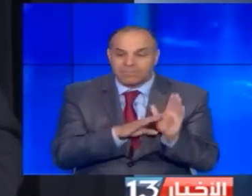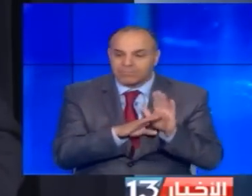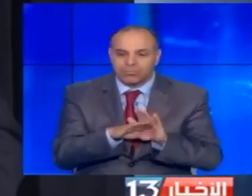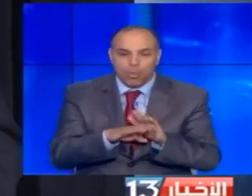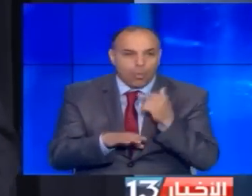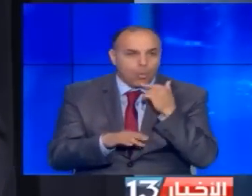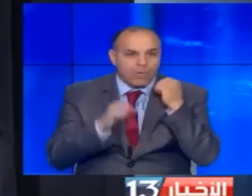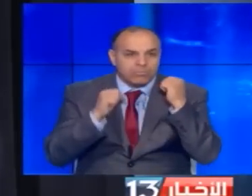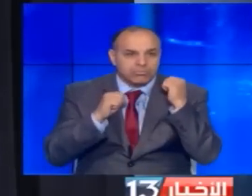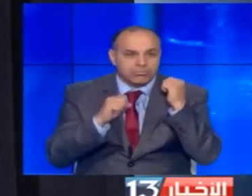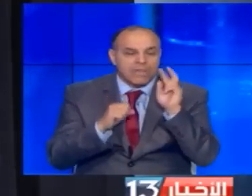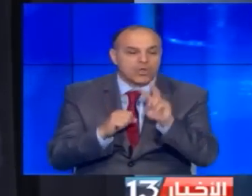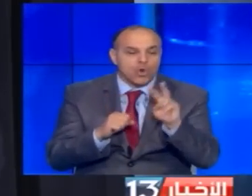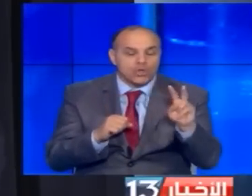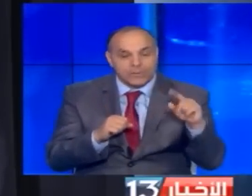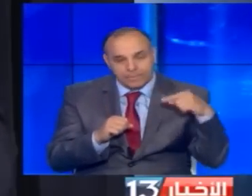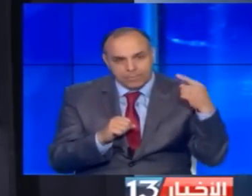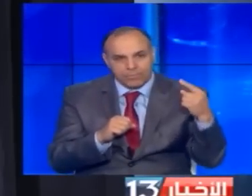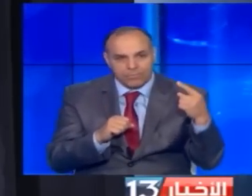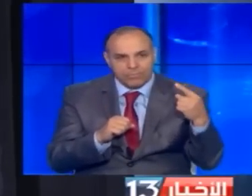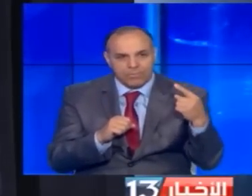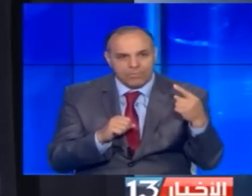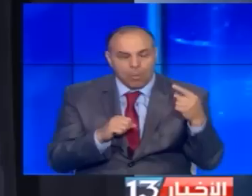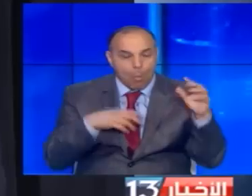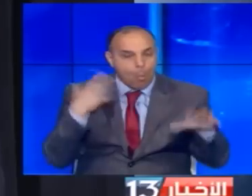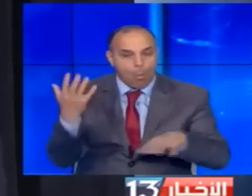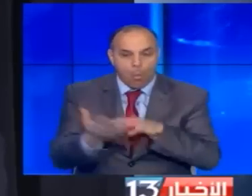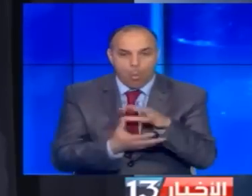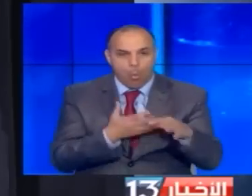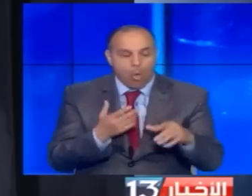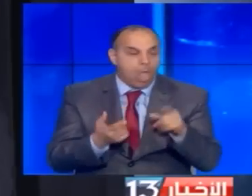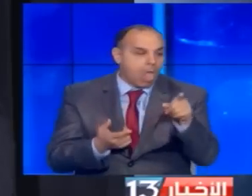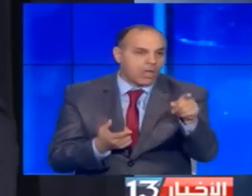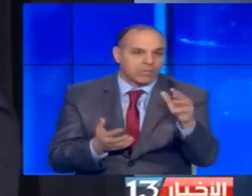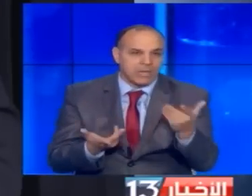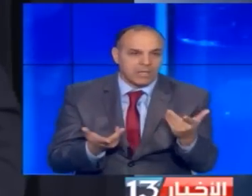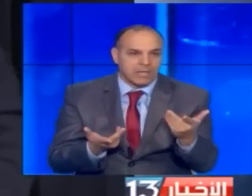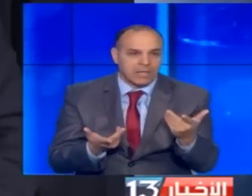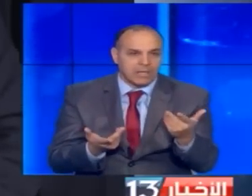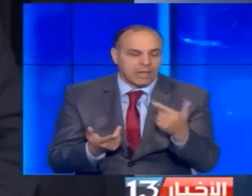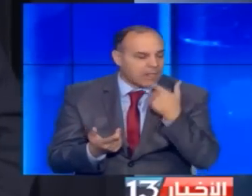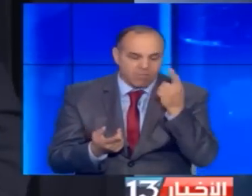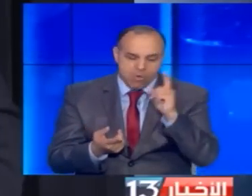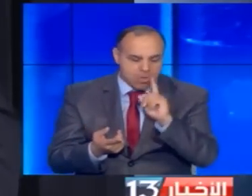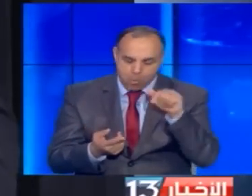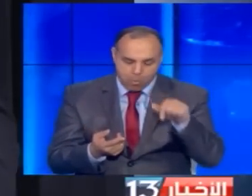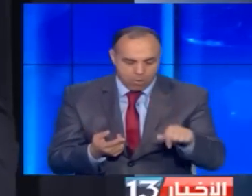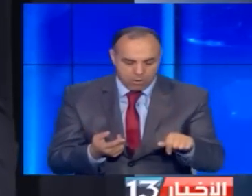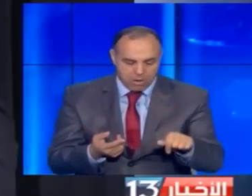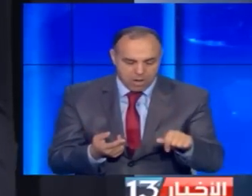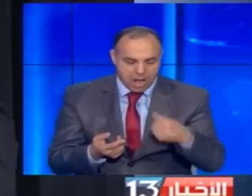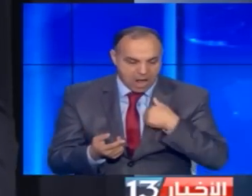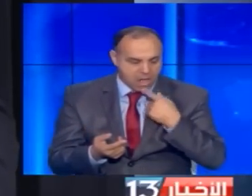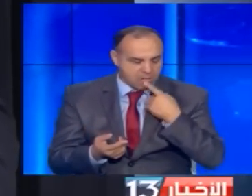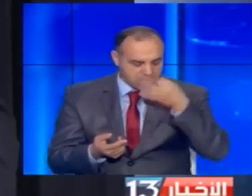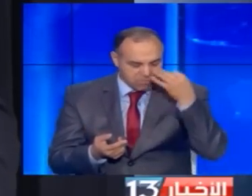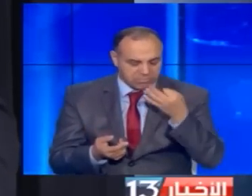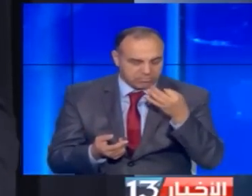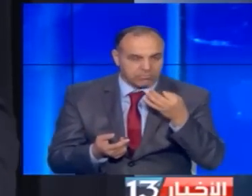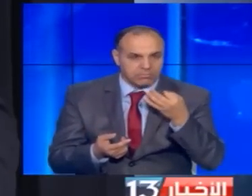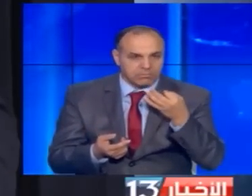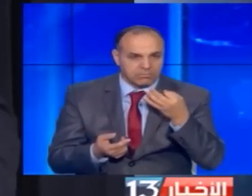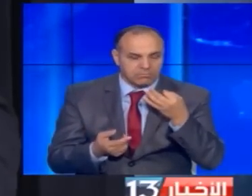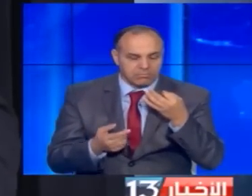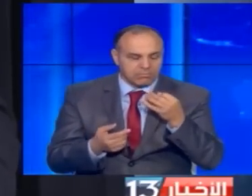يكون كإضراب 22 قامت القيامة شبيه هدد. لا مانيش نهدد السيد، أولا وبالذات لأن مش